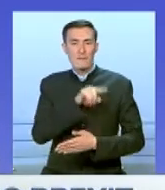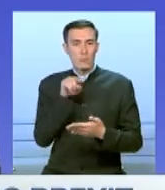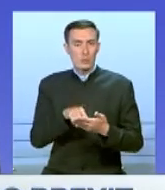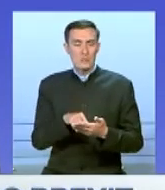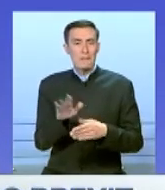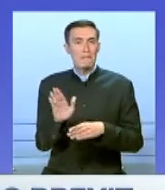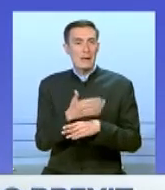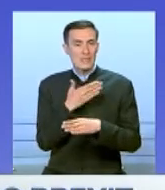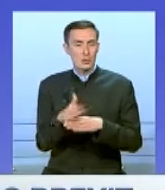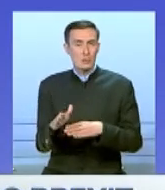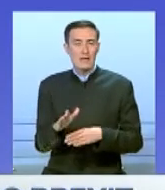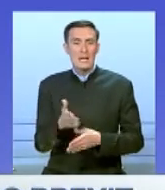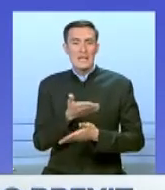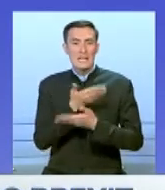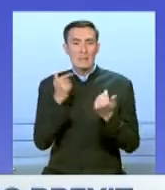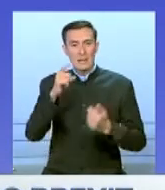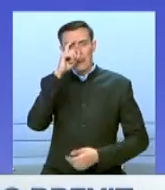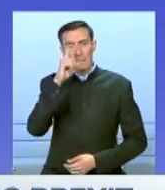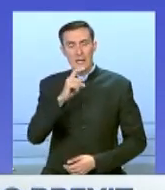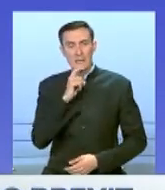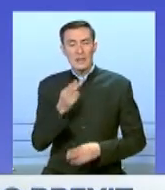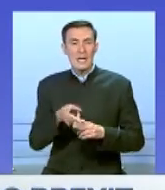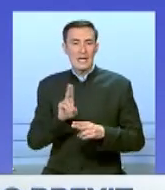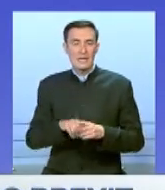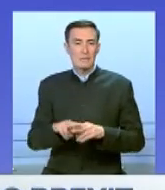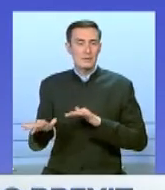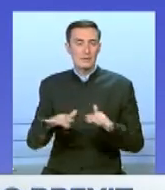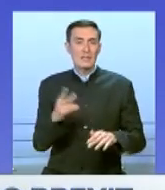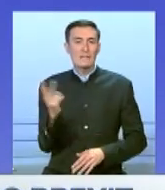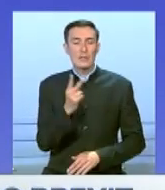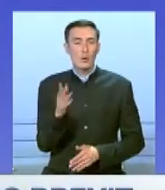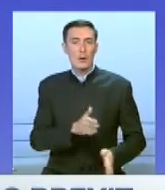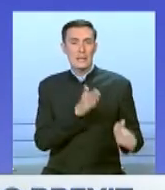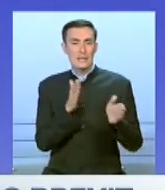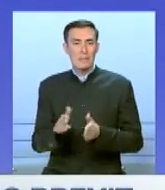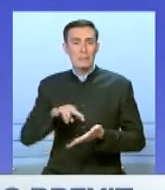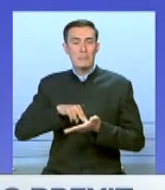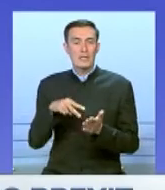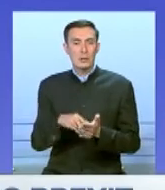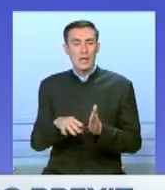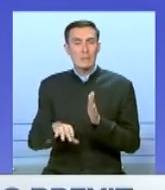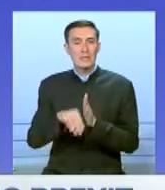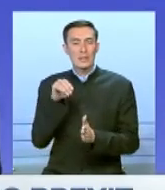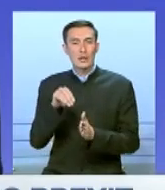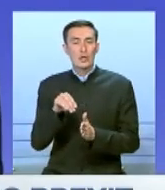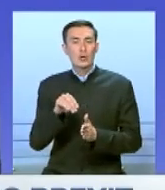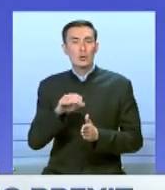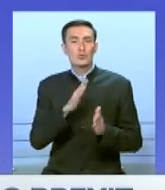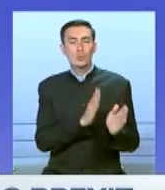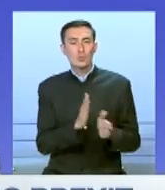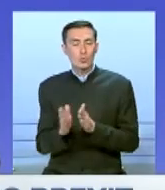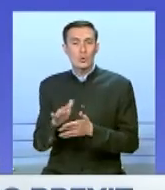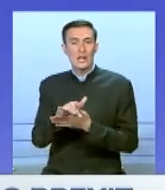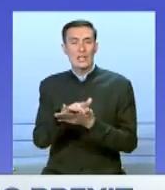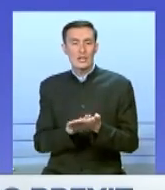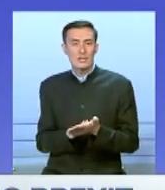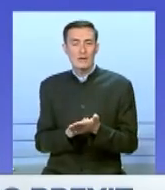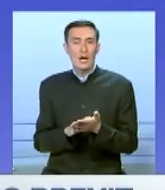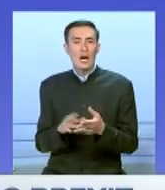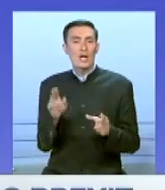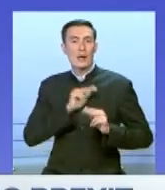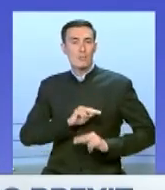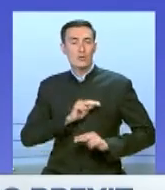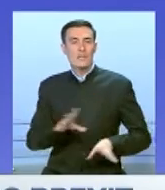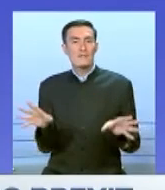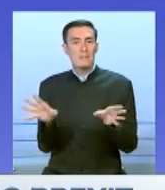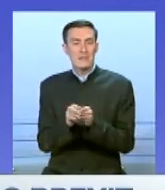Brexit, чтобы снять неопределенность, вызванную Brexit. На второй стадии стороны планируют определить структуру будущего партнерства ЕС и